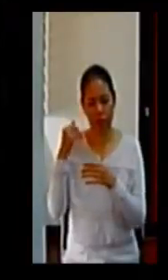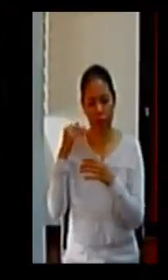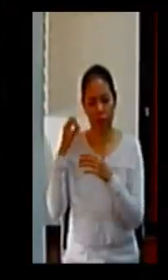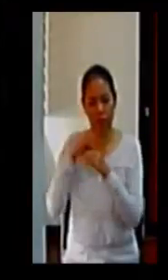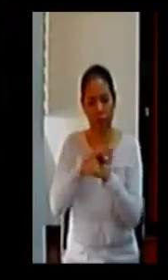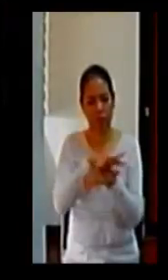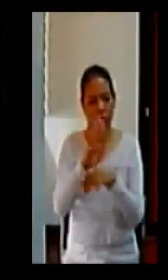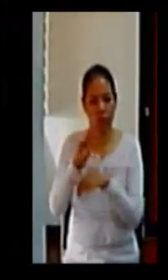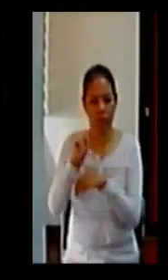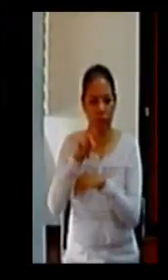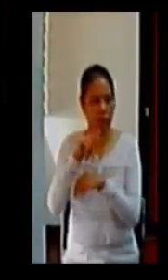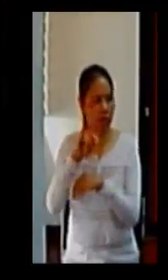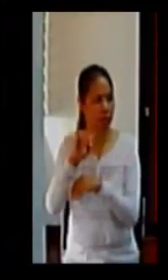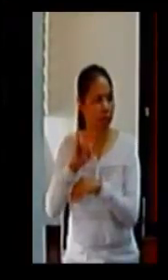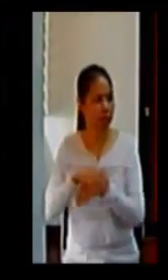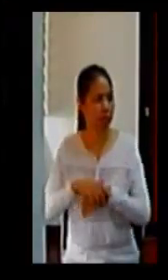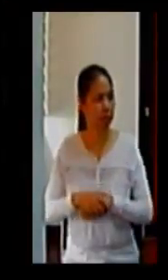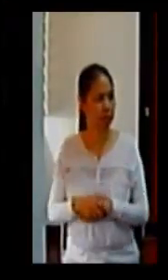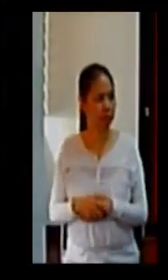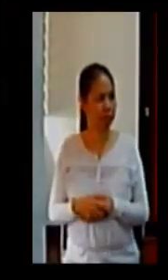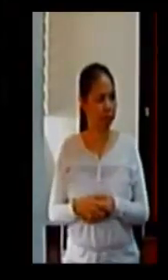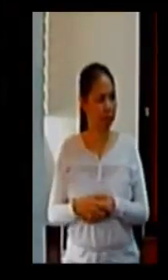yan yung utyong kita ka ng mga kainin.